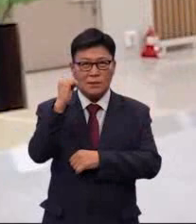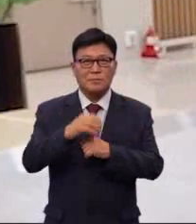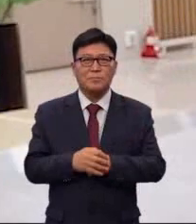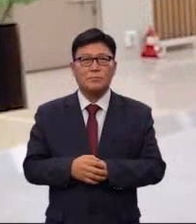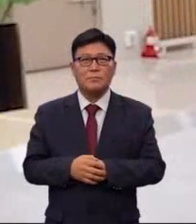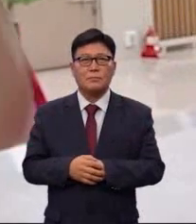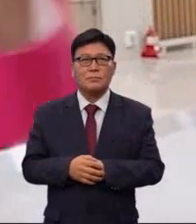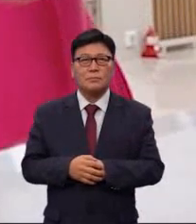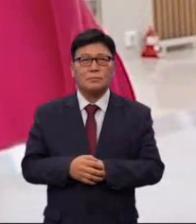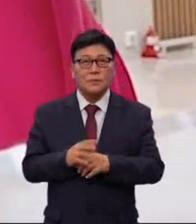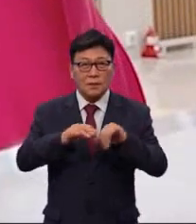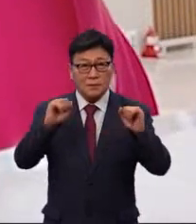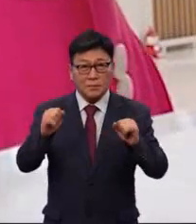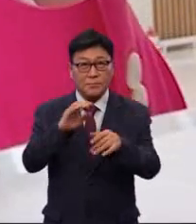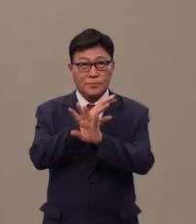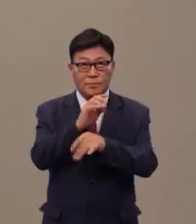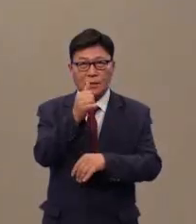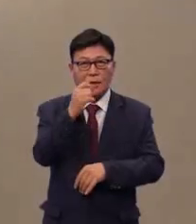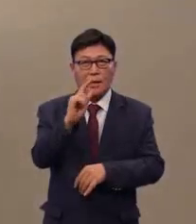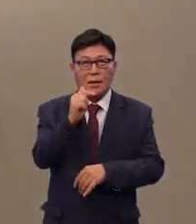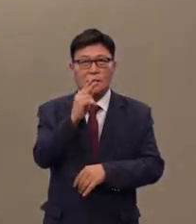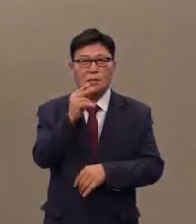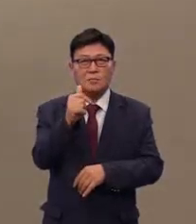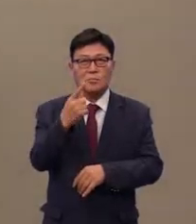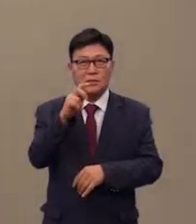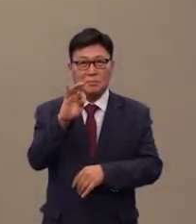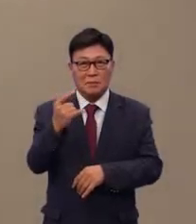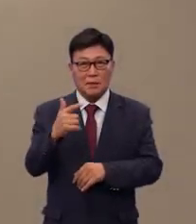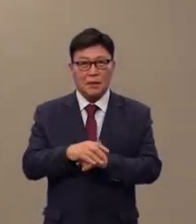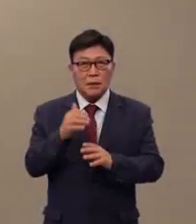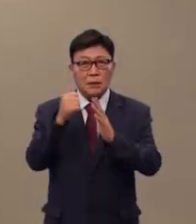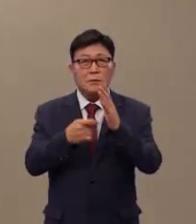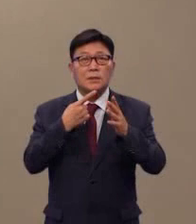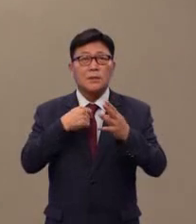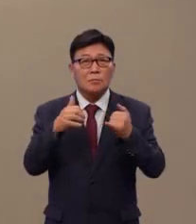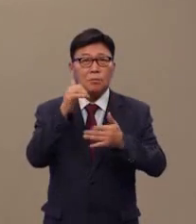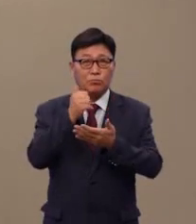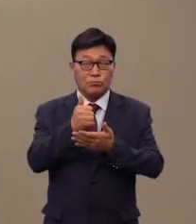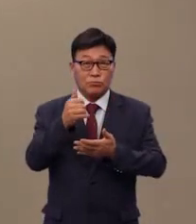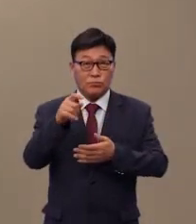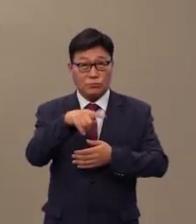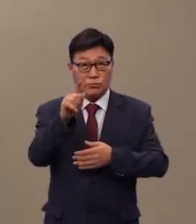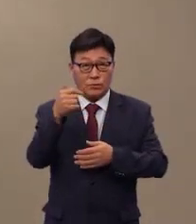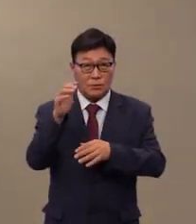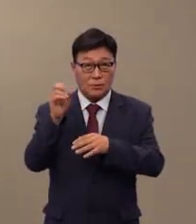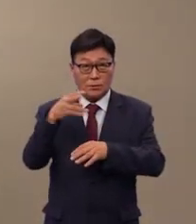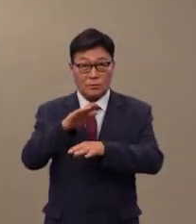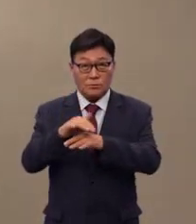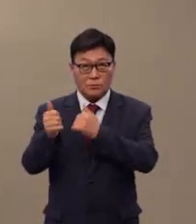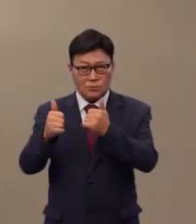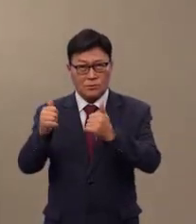부산 실패박람회 파이팅! 네, 안녕하세요. 개그맨 한효민입니다. 실패를